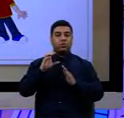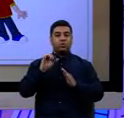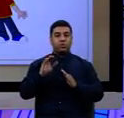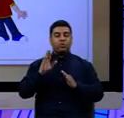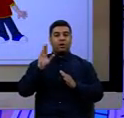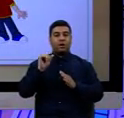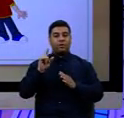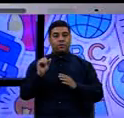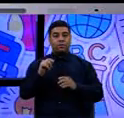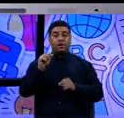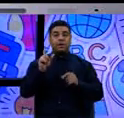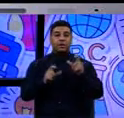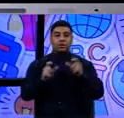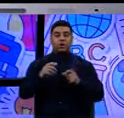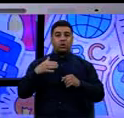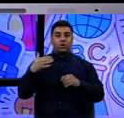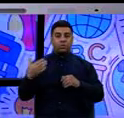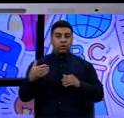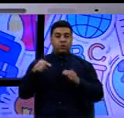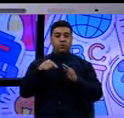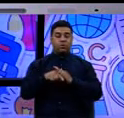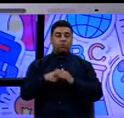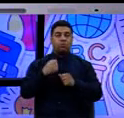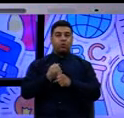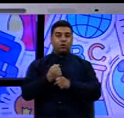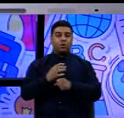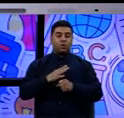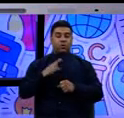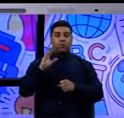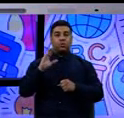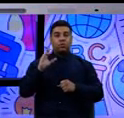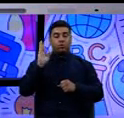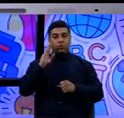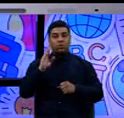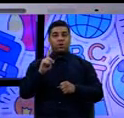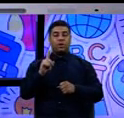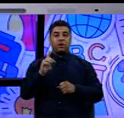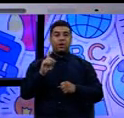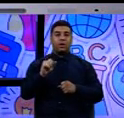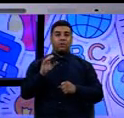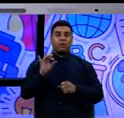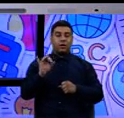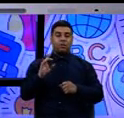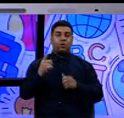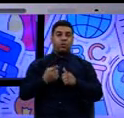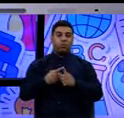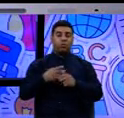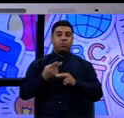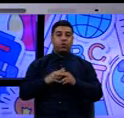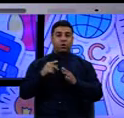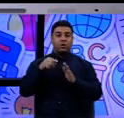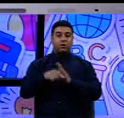suv havzalari va insonlar tomonidan bunyod etilgan suv havzalarining nomlari,